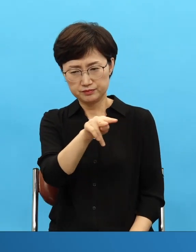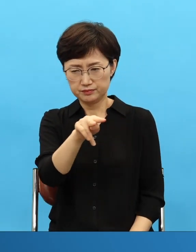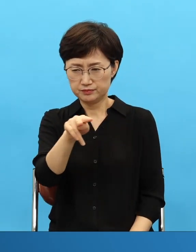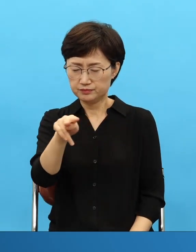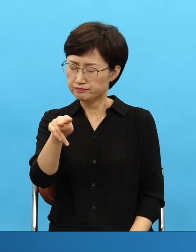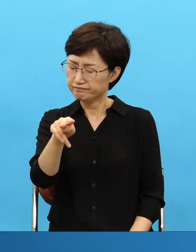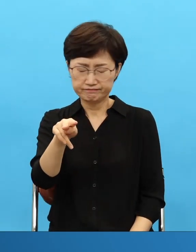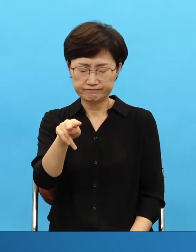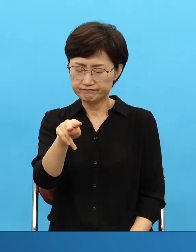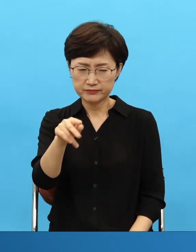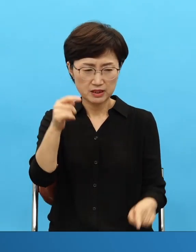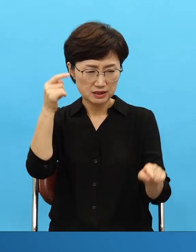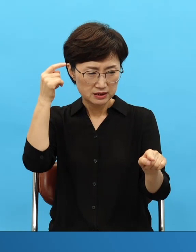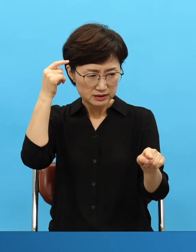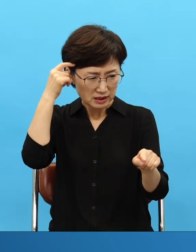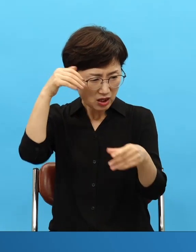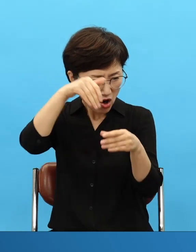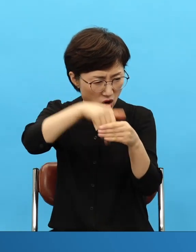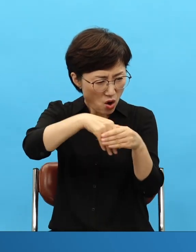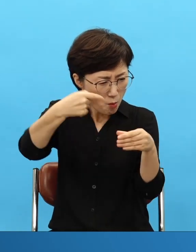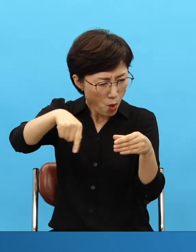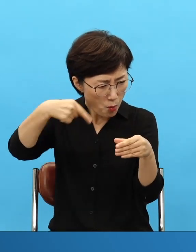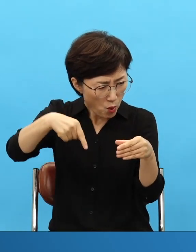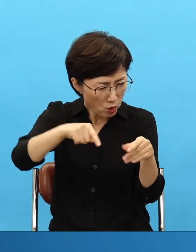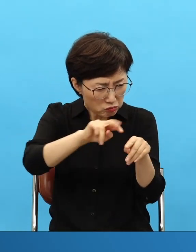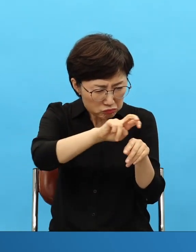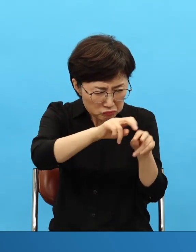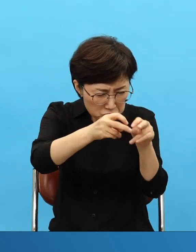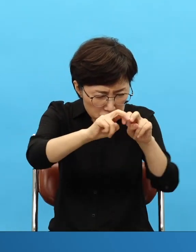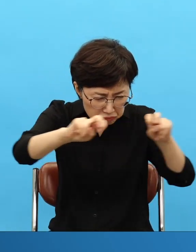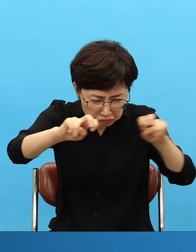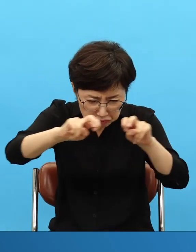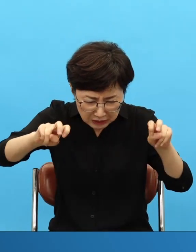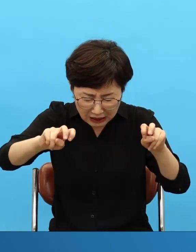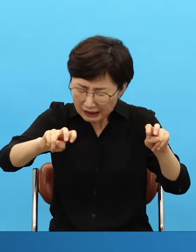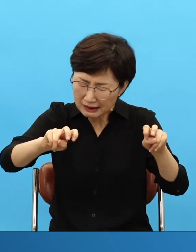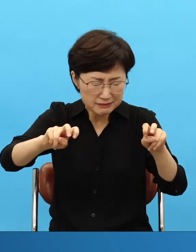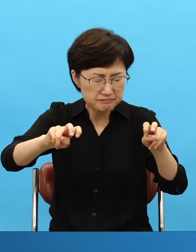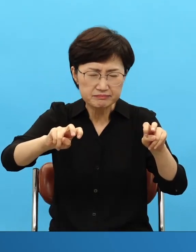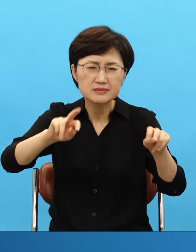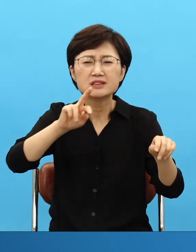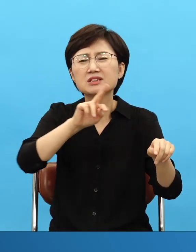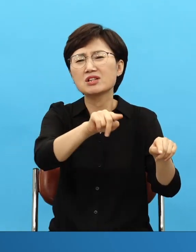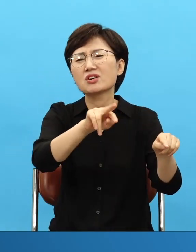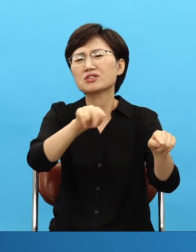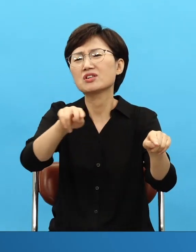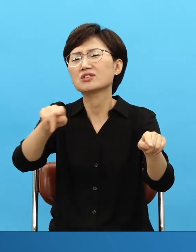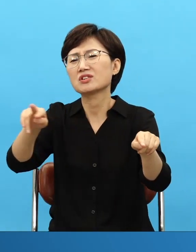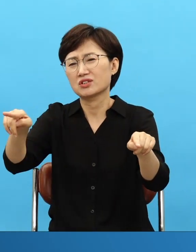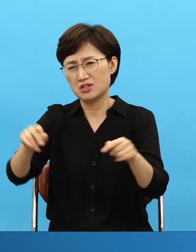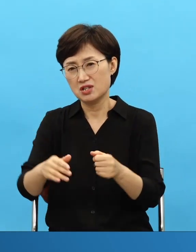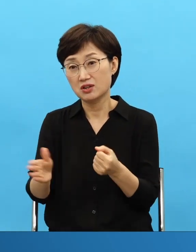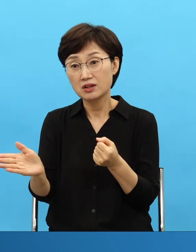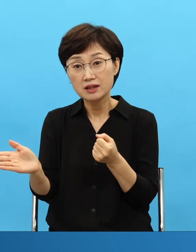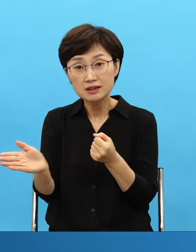확실히 그랬습니다. And from my perspective, that seemed all too true. 그래서 교회도 못